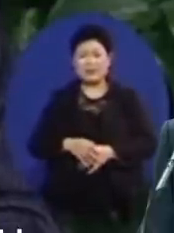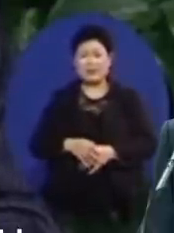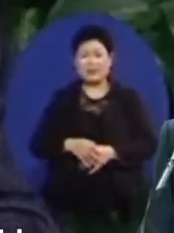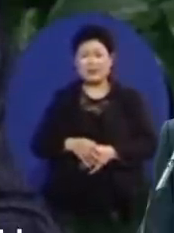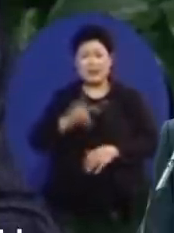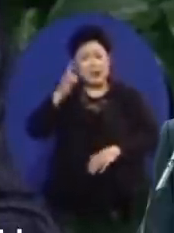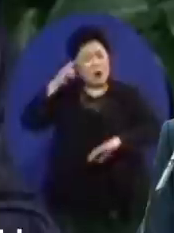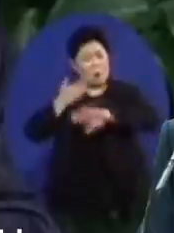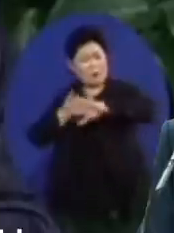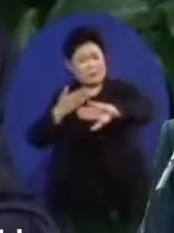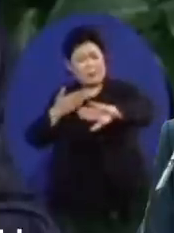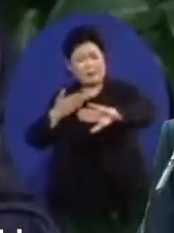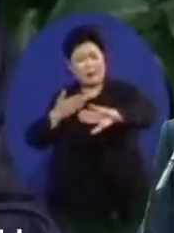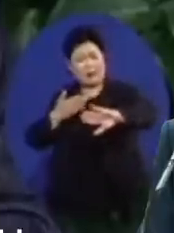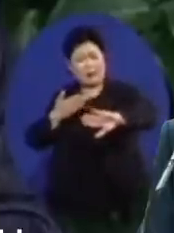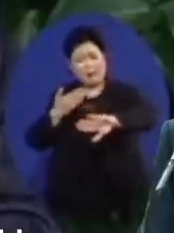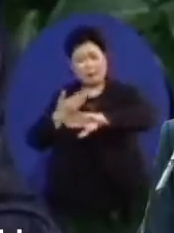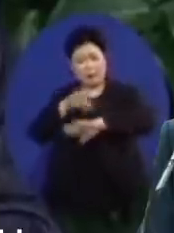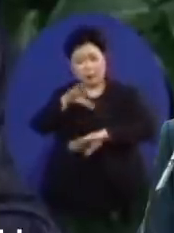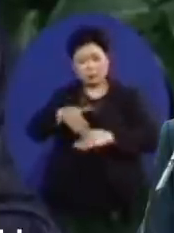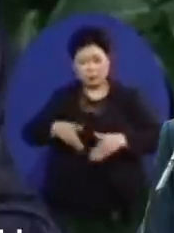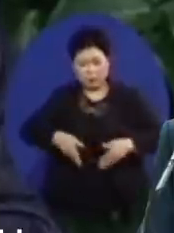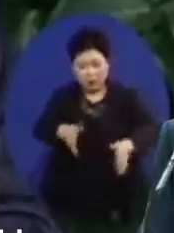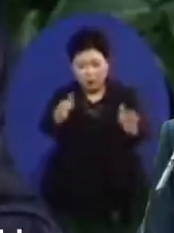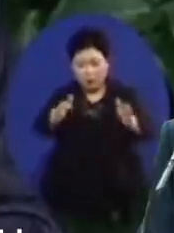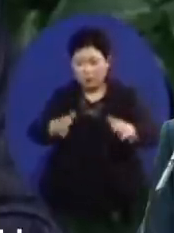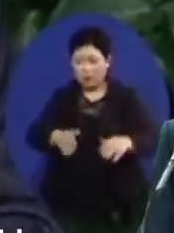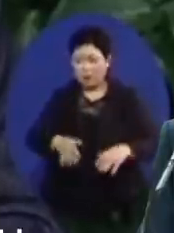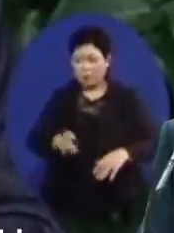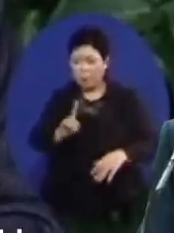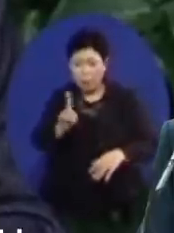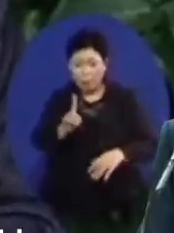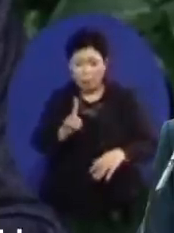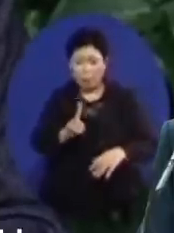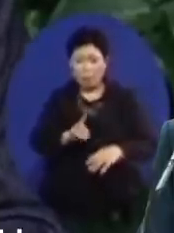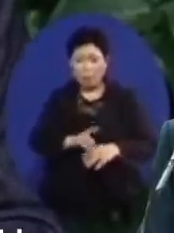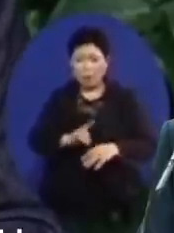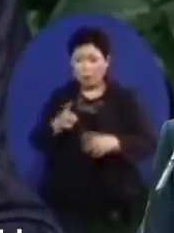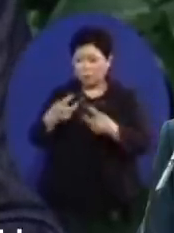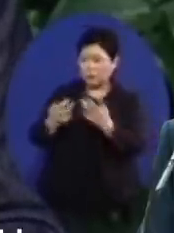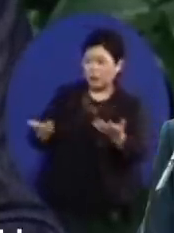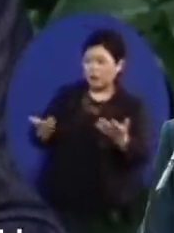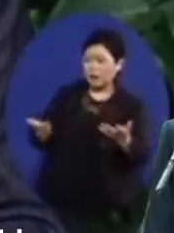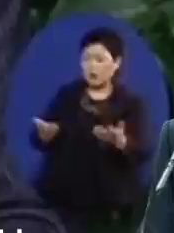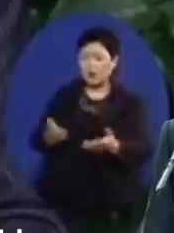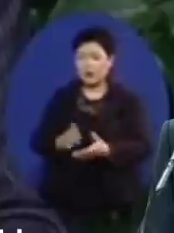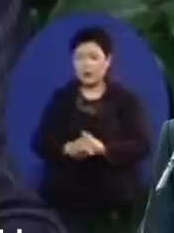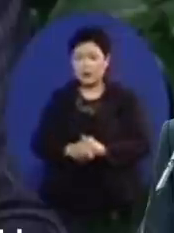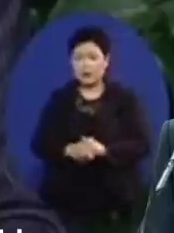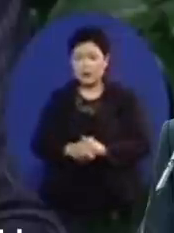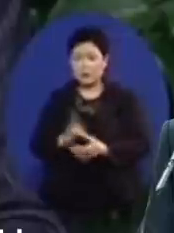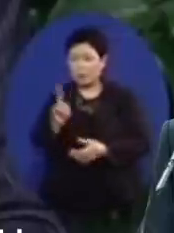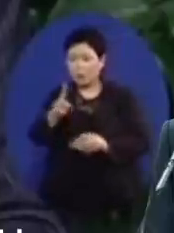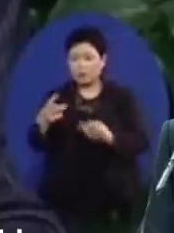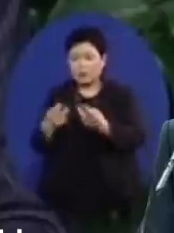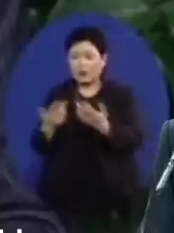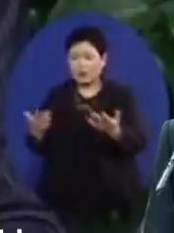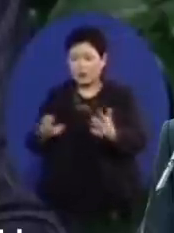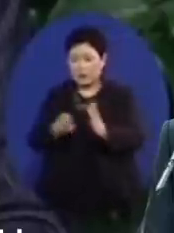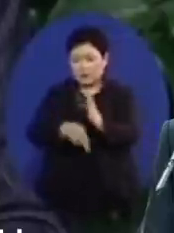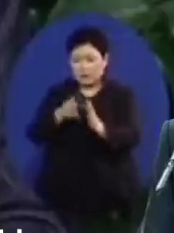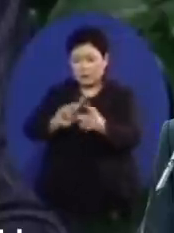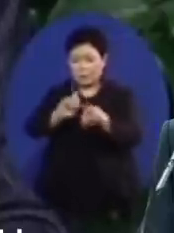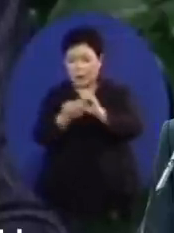정반대로 당신 가고 있어. 지금 정반대로. 그럼 어떻게 해야 됩니까? 어떻게 되는 게 뭐예요? 기차를